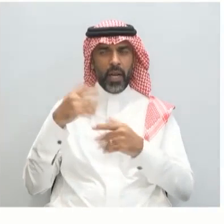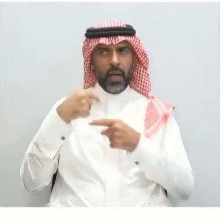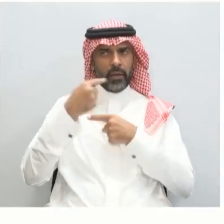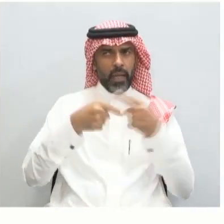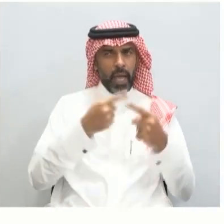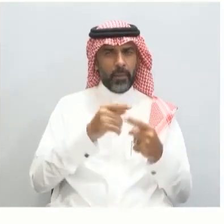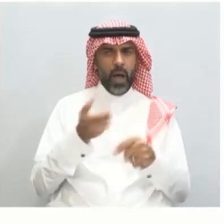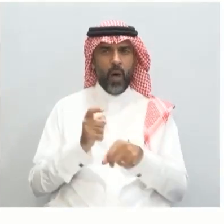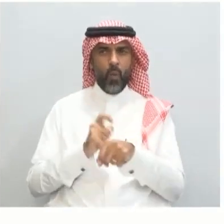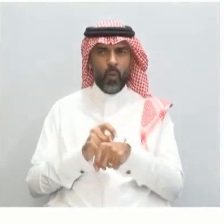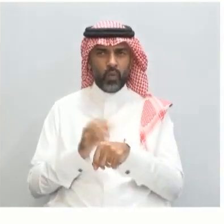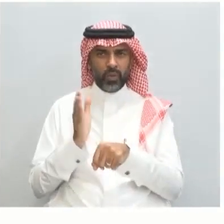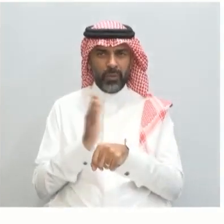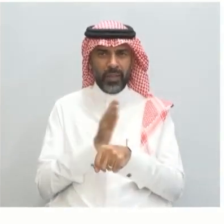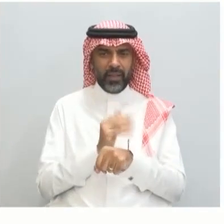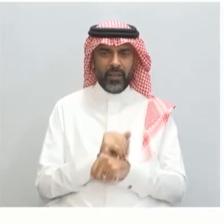موسميه